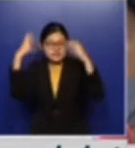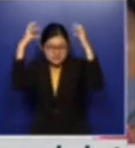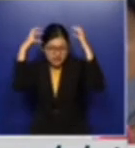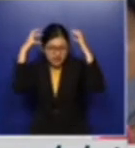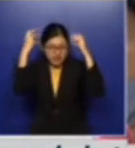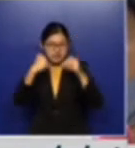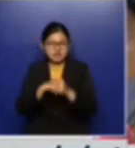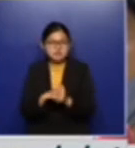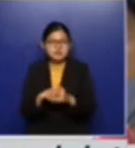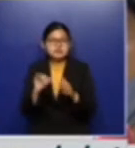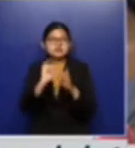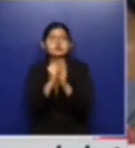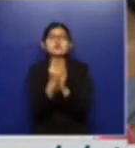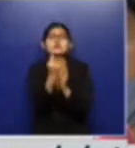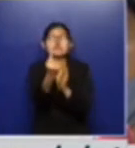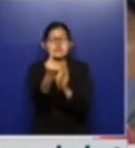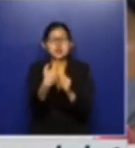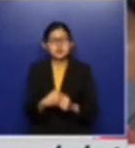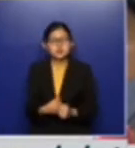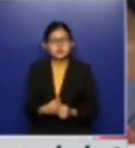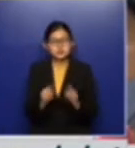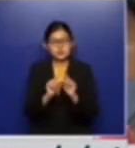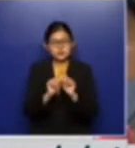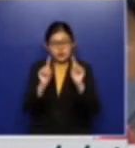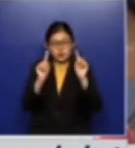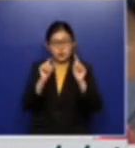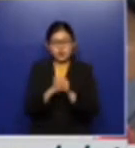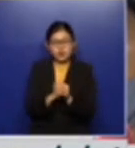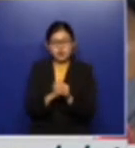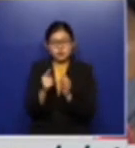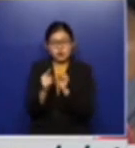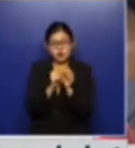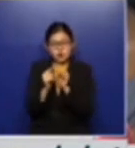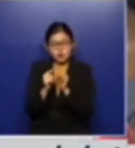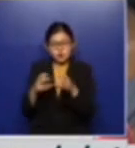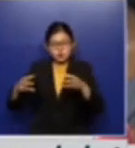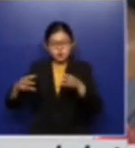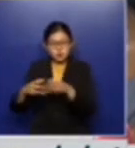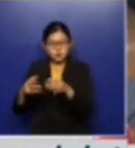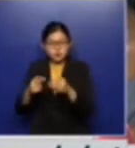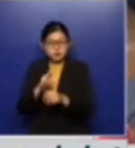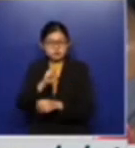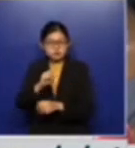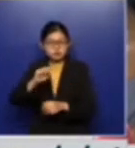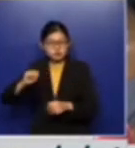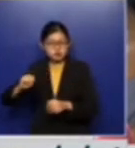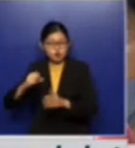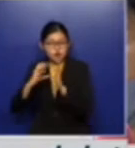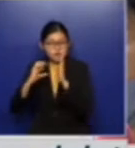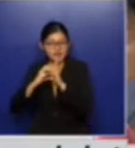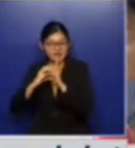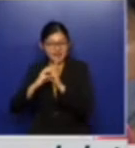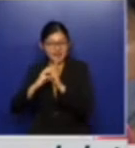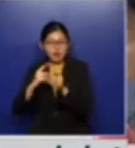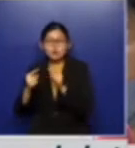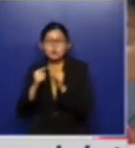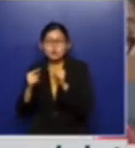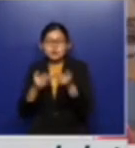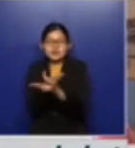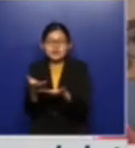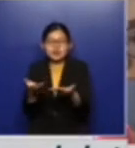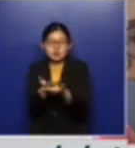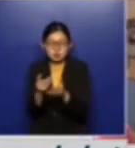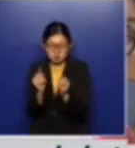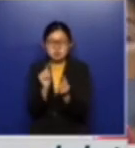พียงจังหวัดเดียวแต่พอได้พูดรวมกลุ่มคุยกับท่านสสในภาคกลางก็พบปัญห